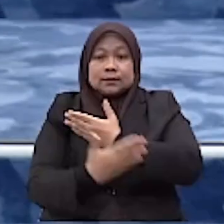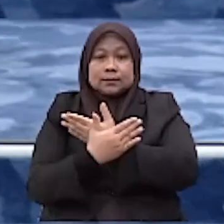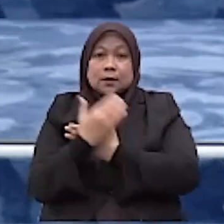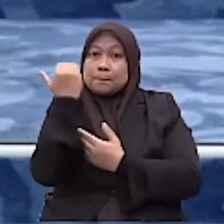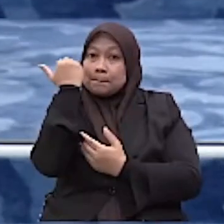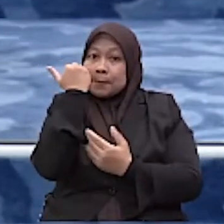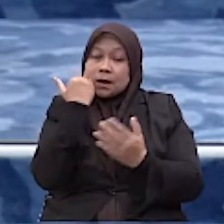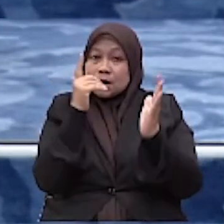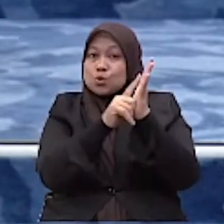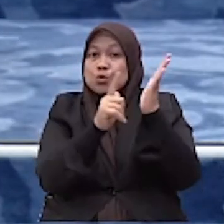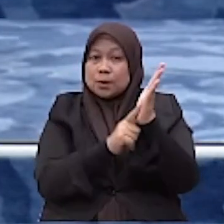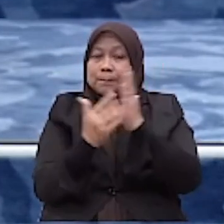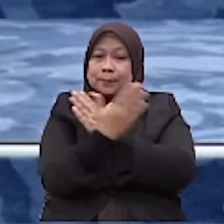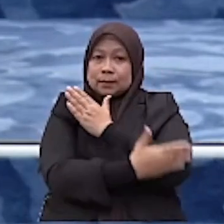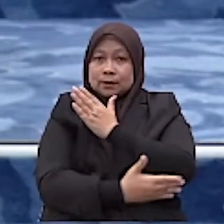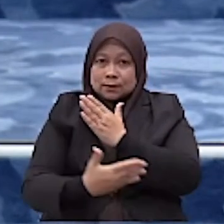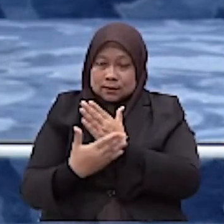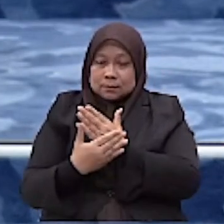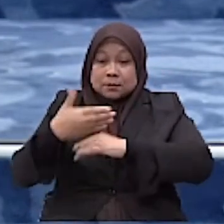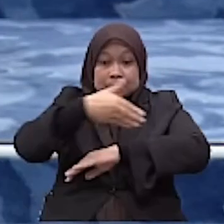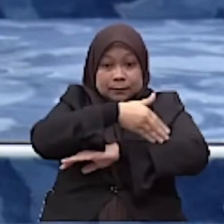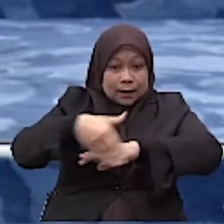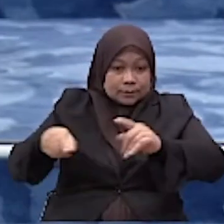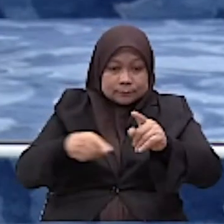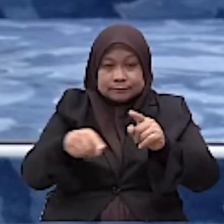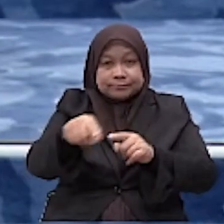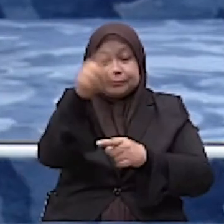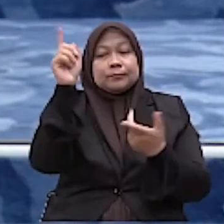gua negara jabatan pemetaan